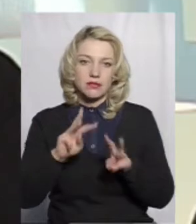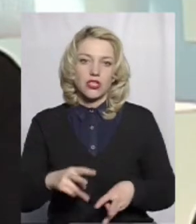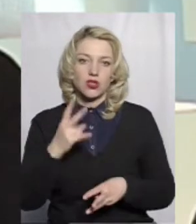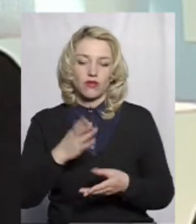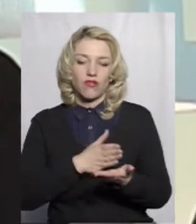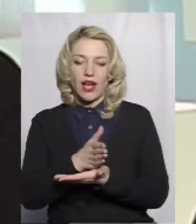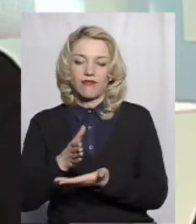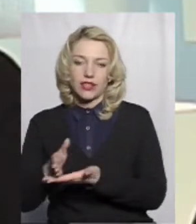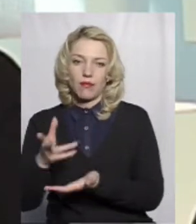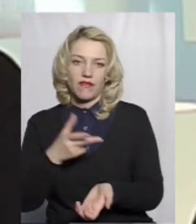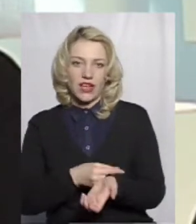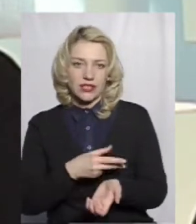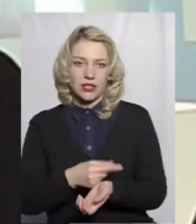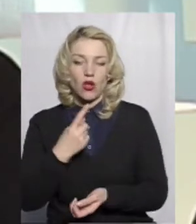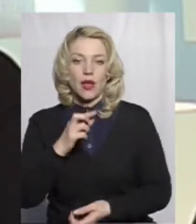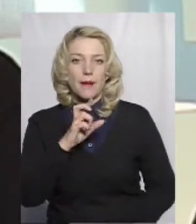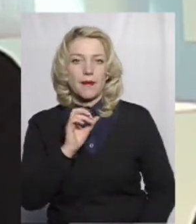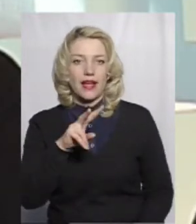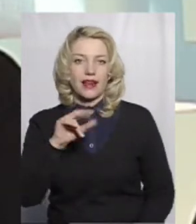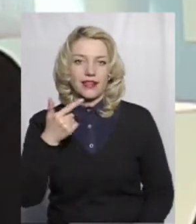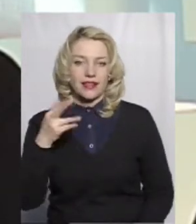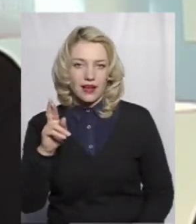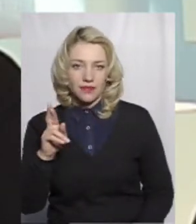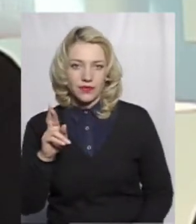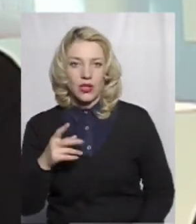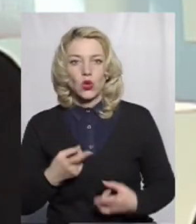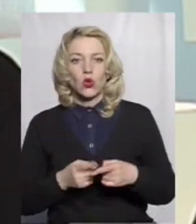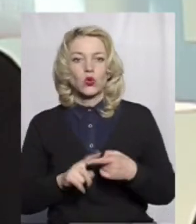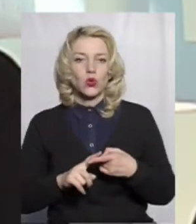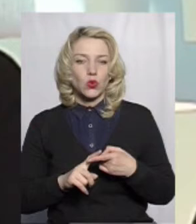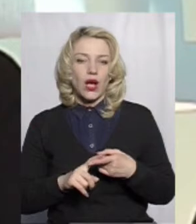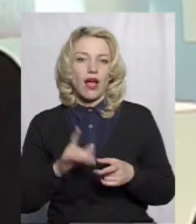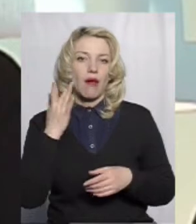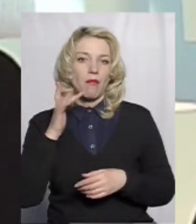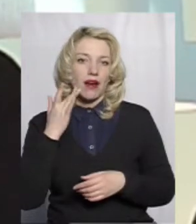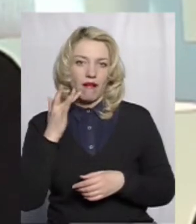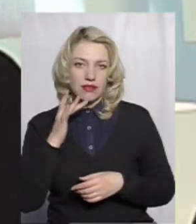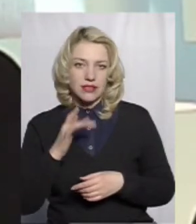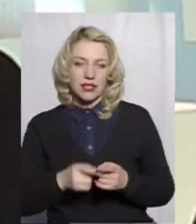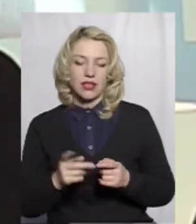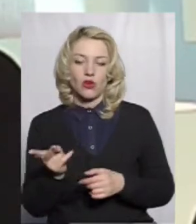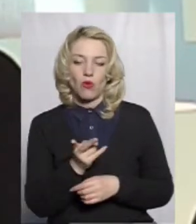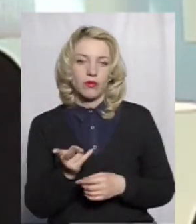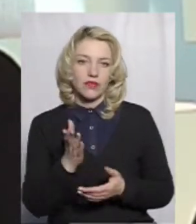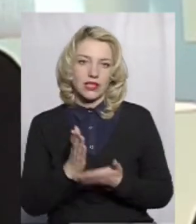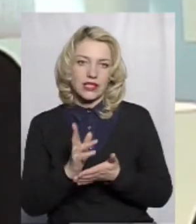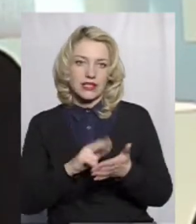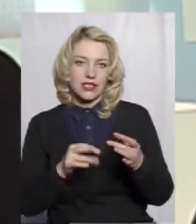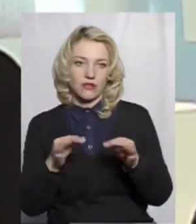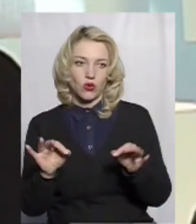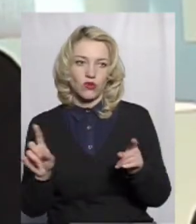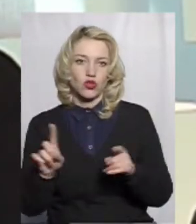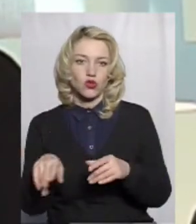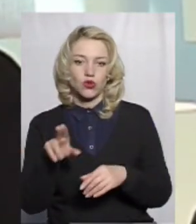вакцин. Одна з них – бельгійського виробництва, друга – американського виробництва. І обидві є сертифікованими